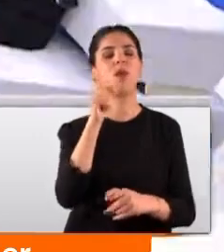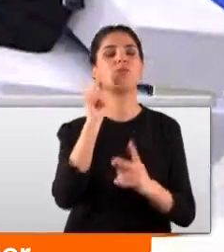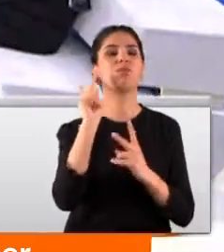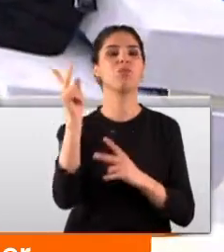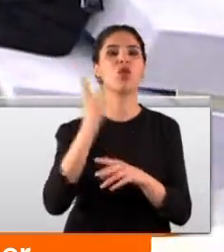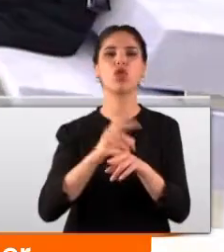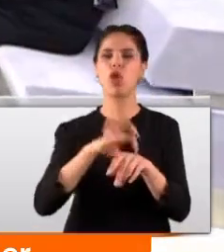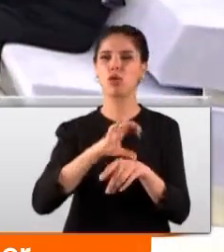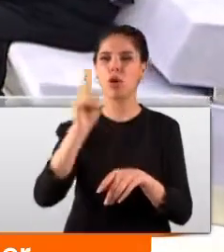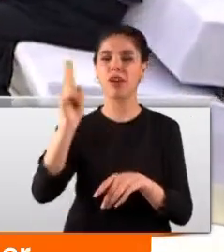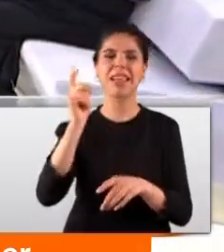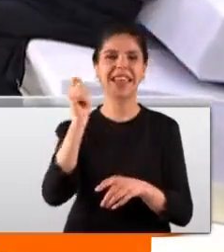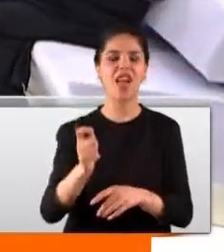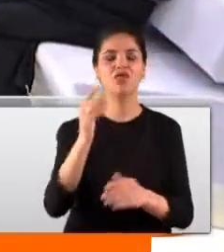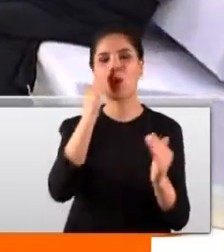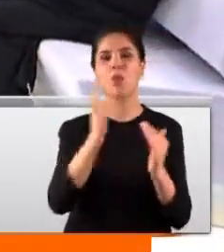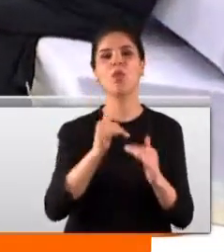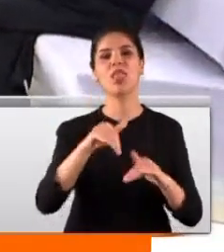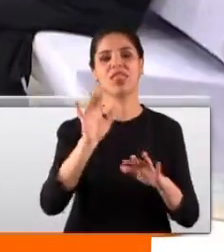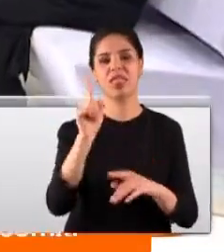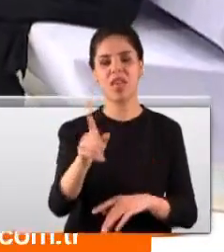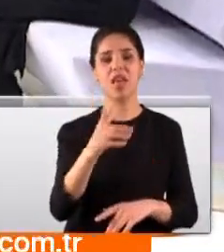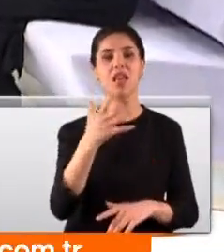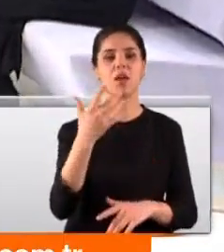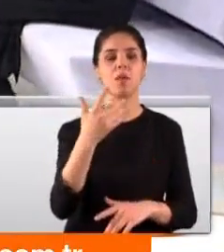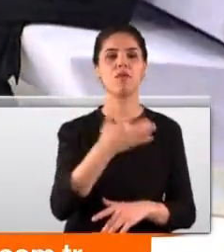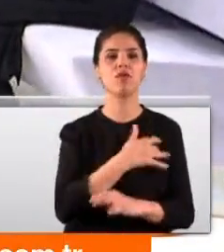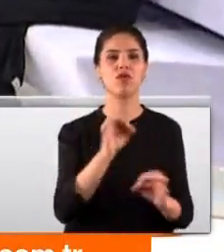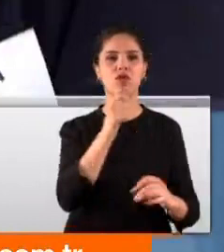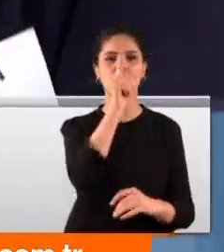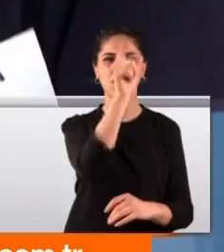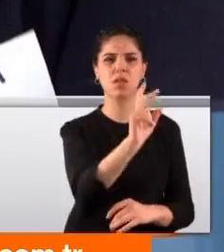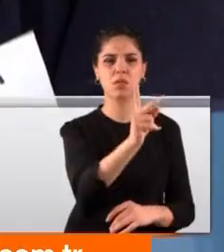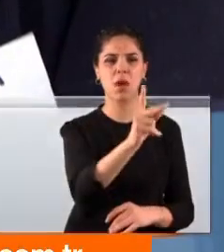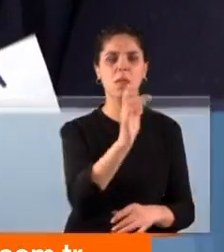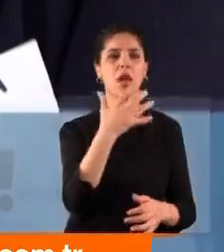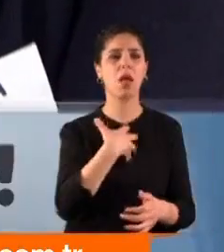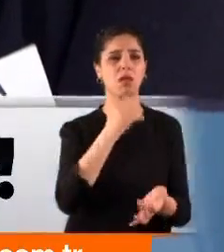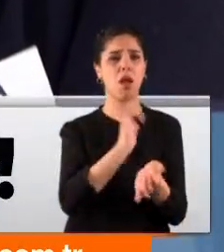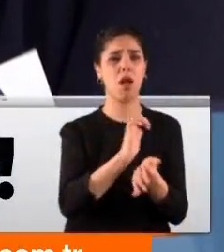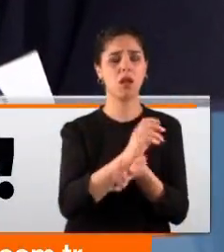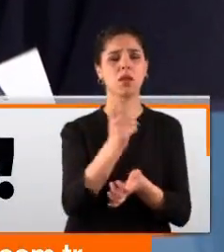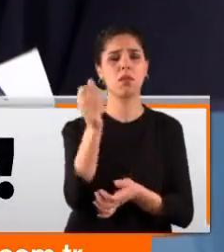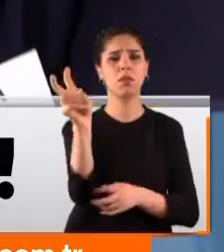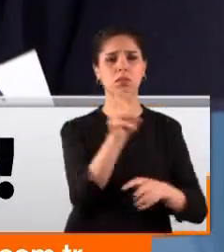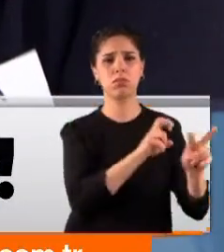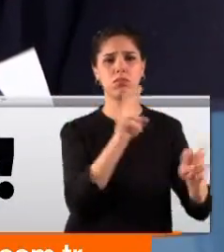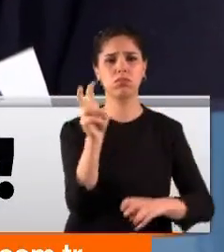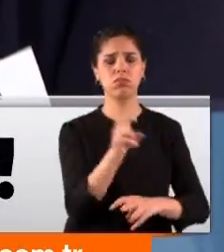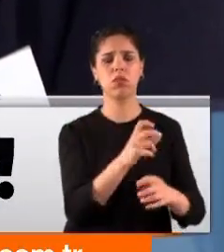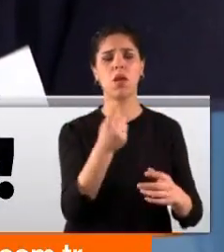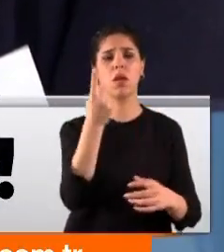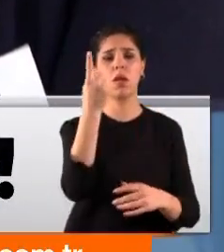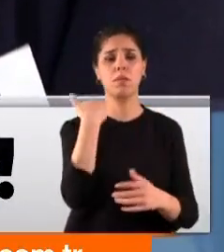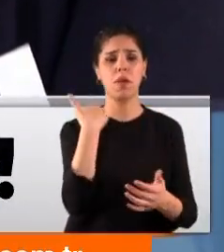değil. Vicdansız baba benzer senaryoyla kendi ailesinden de para istemişti. Eşim dostum yardım etti benim. Fitre topladılar geçen